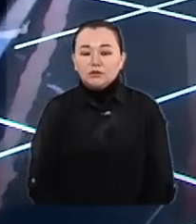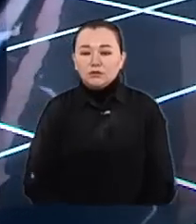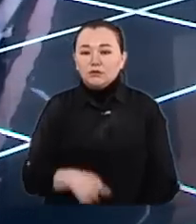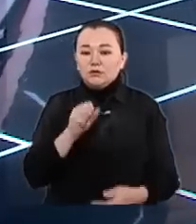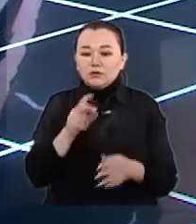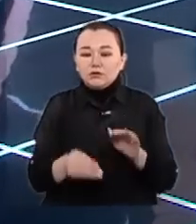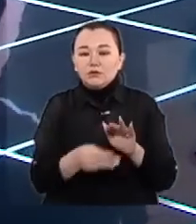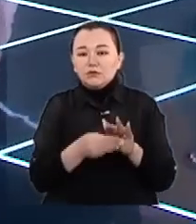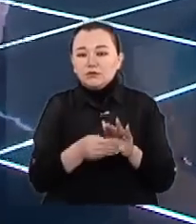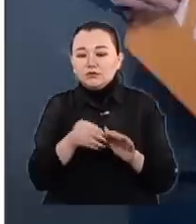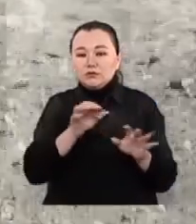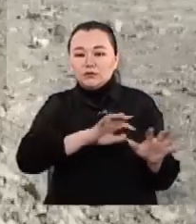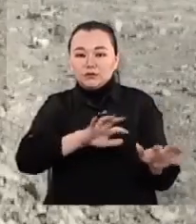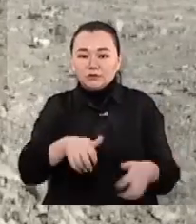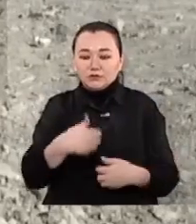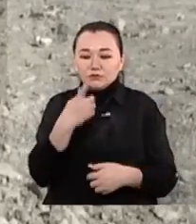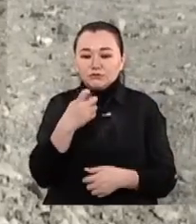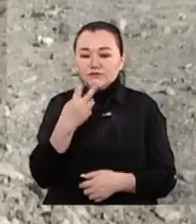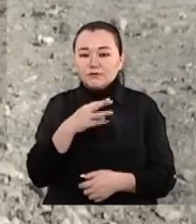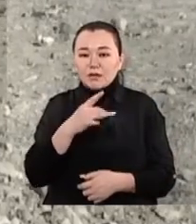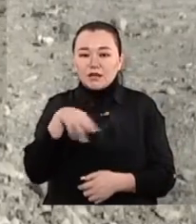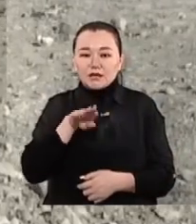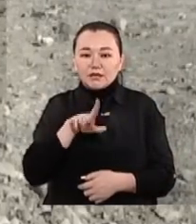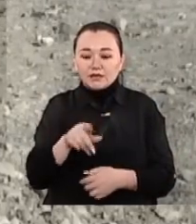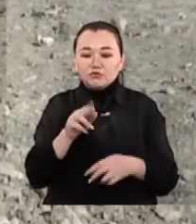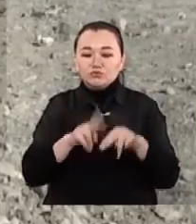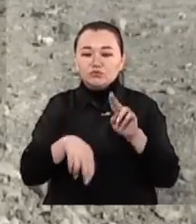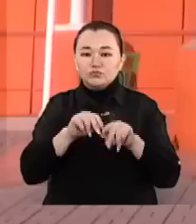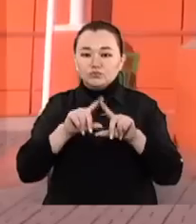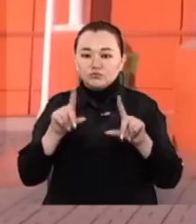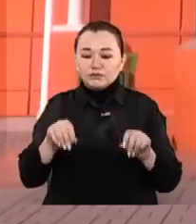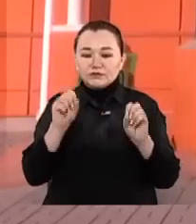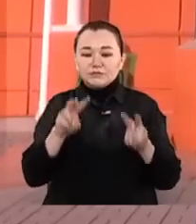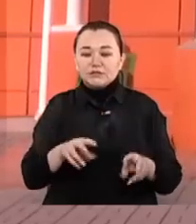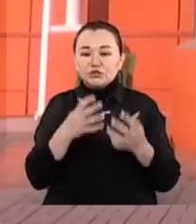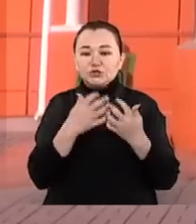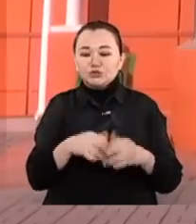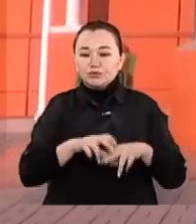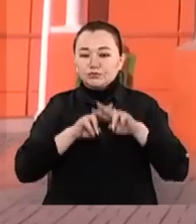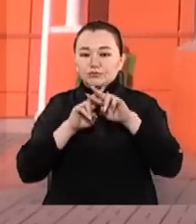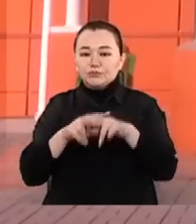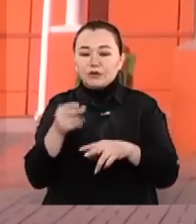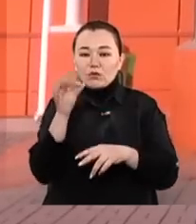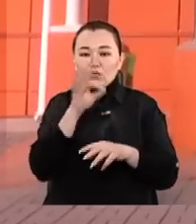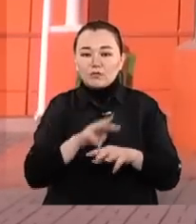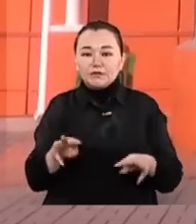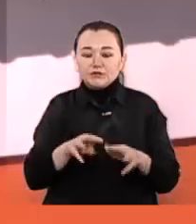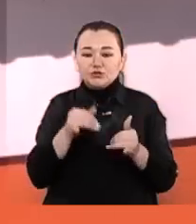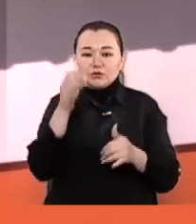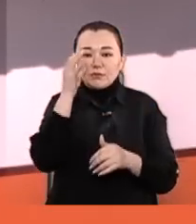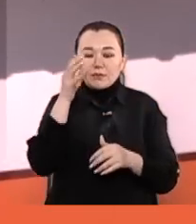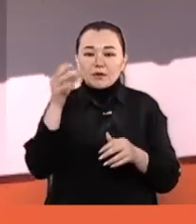Ал жемқорлардан тәркіленген 120 миллиард теңге мектеп салу үшін арнайы шотқа аударылған. Қаржы министрлігі қазір оқу